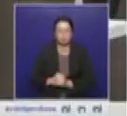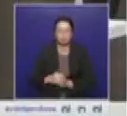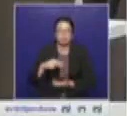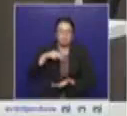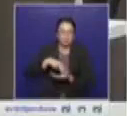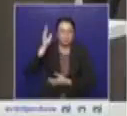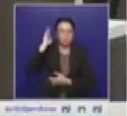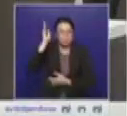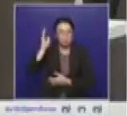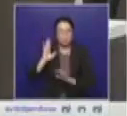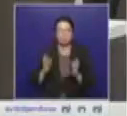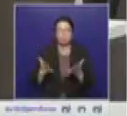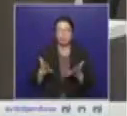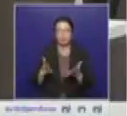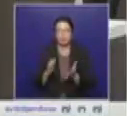อเออนะ ฮะ